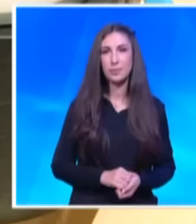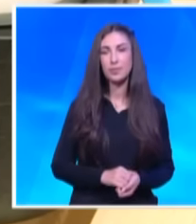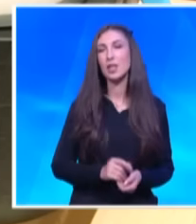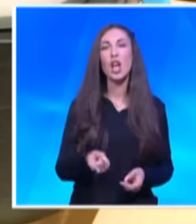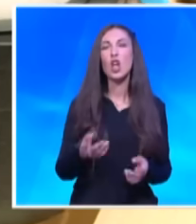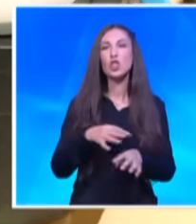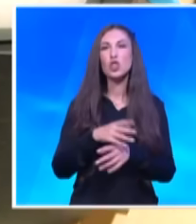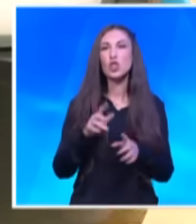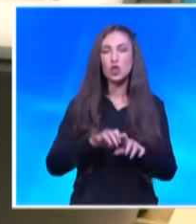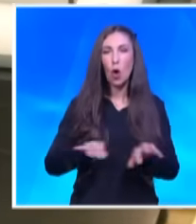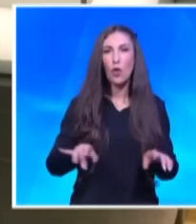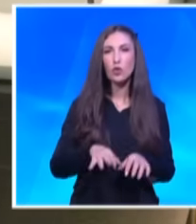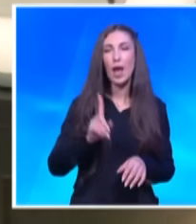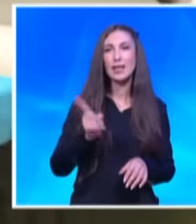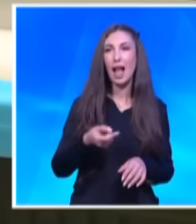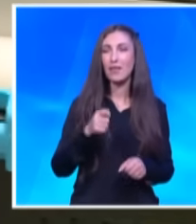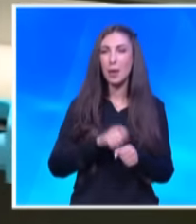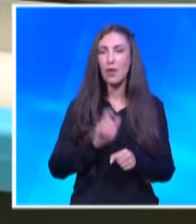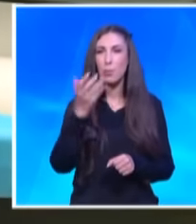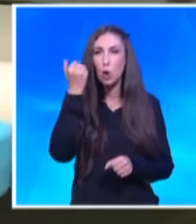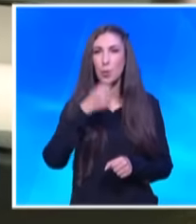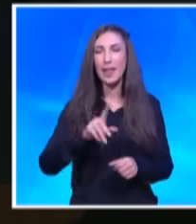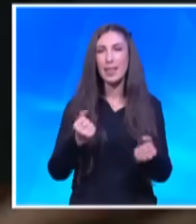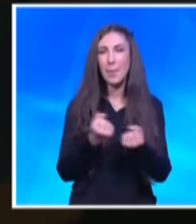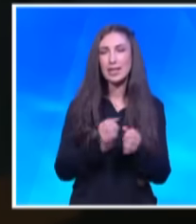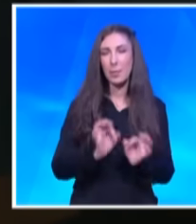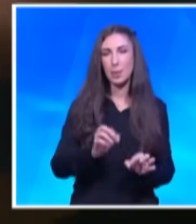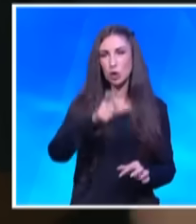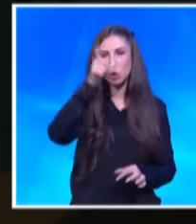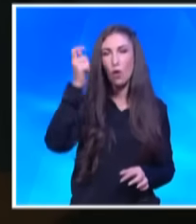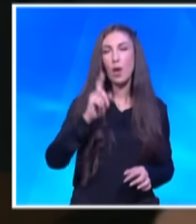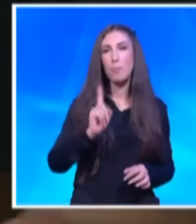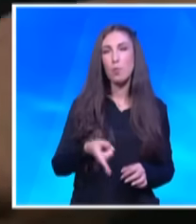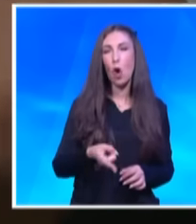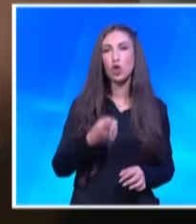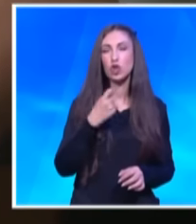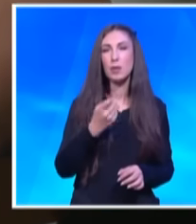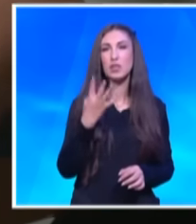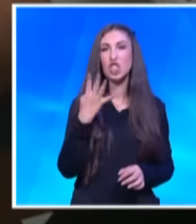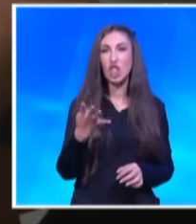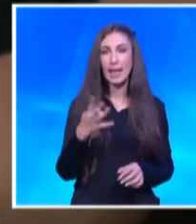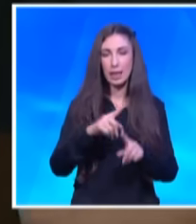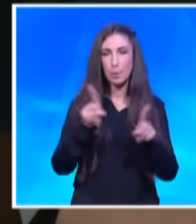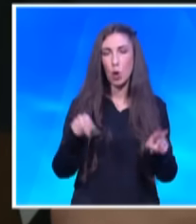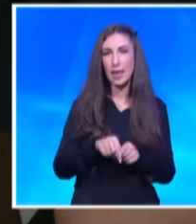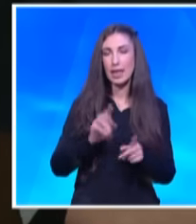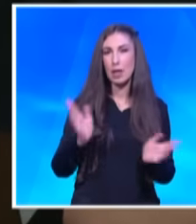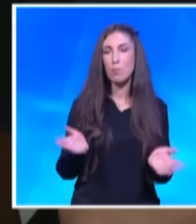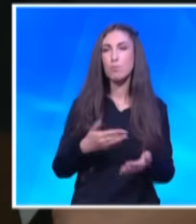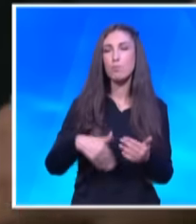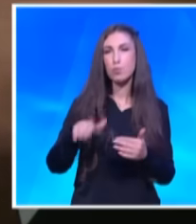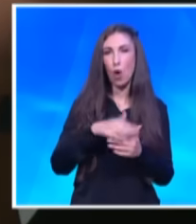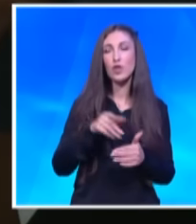Софтуерът на машините изисква подобрение, така че на места като София, например, да може да обработва 4 бюлетини. Това